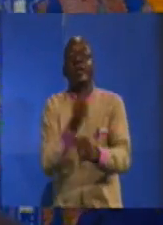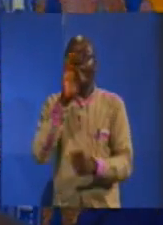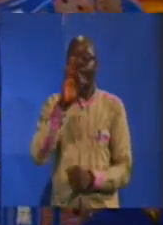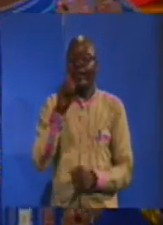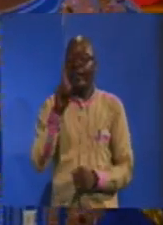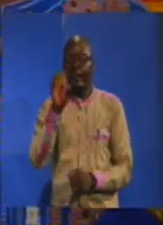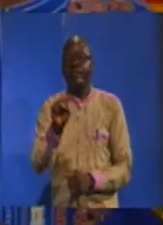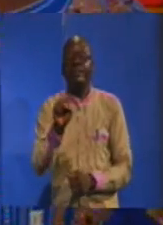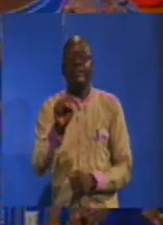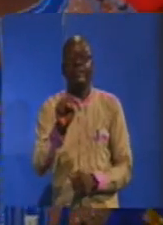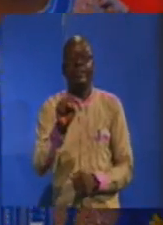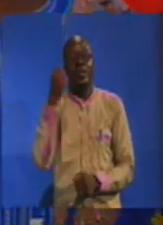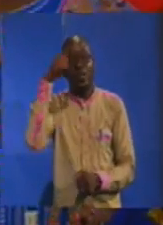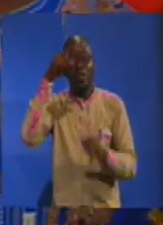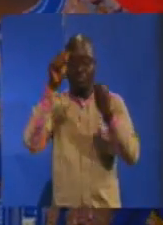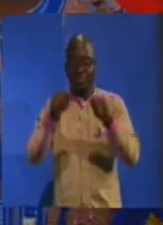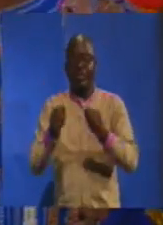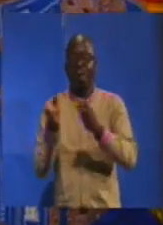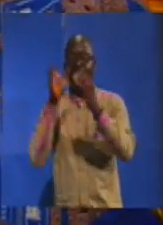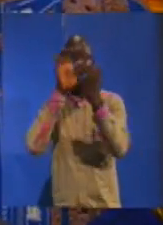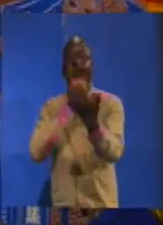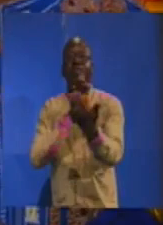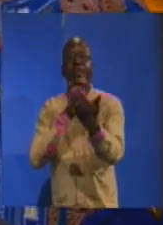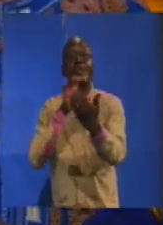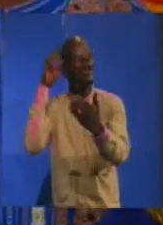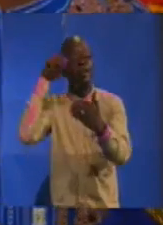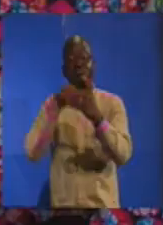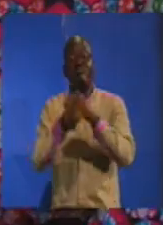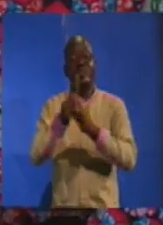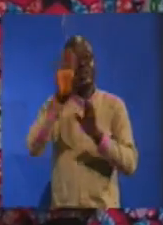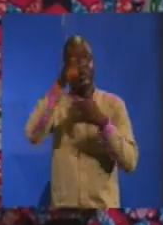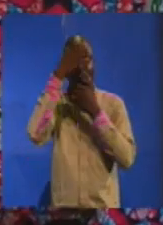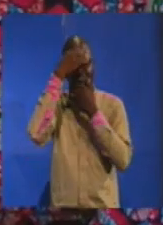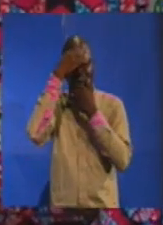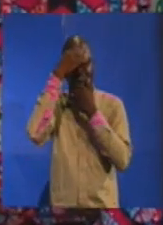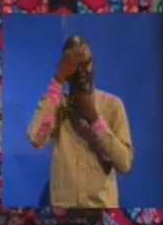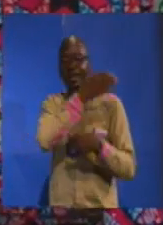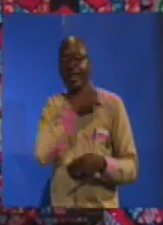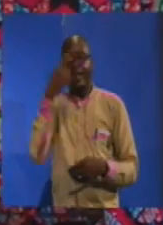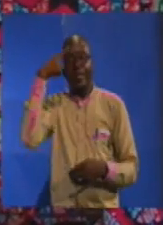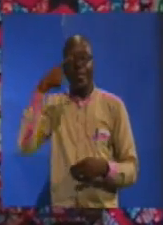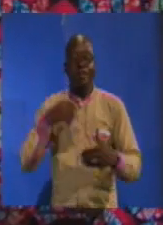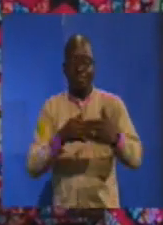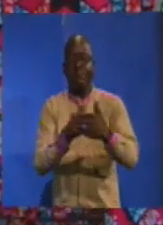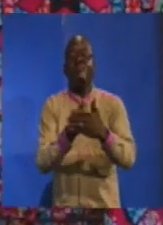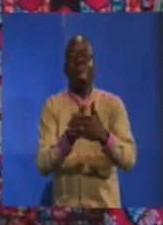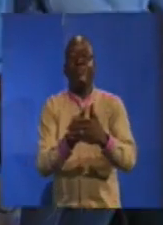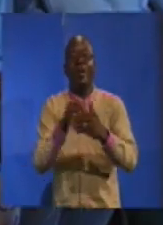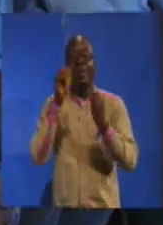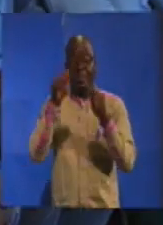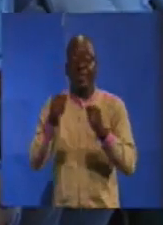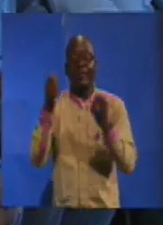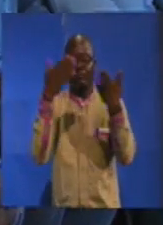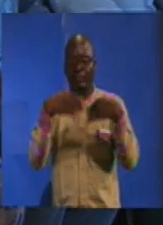et de sécurité, pour qu'on puisse faire face donc à la menace terroriste. Et pour y parvenir, on peut d'ores et